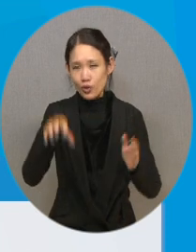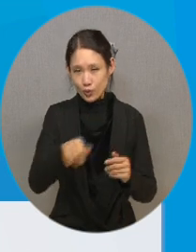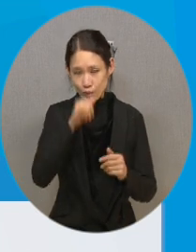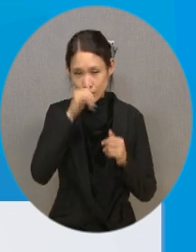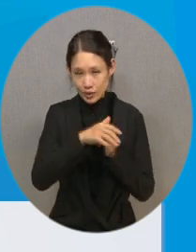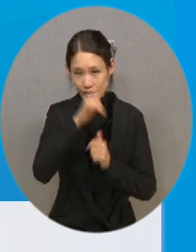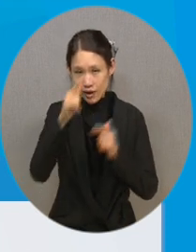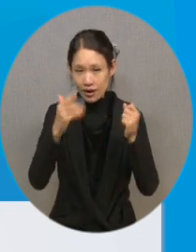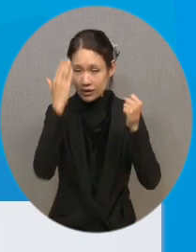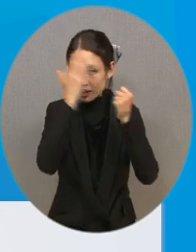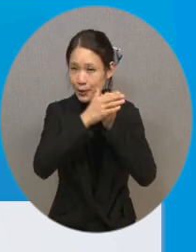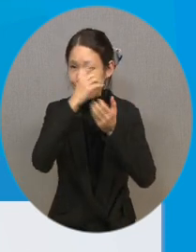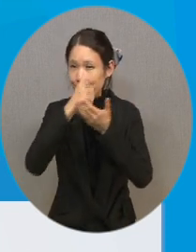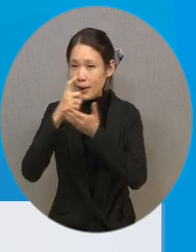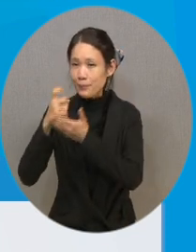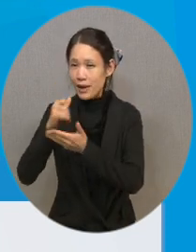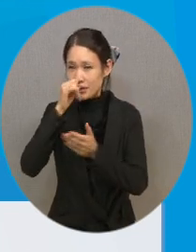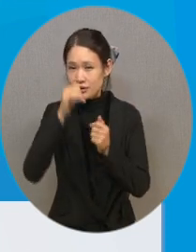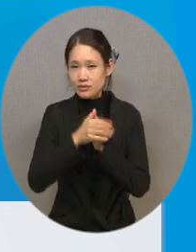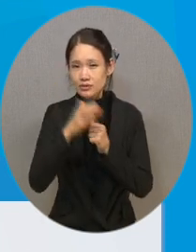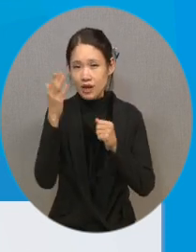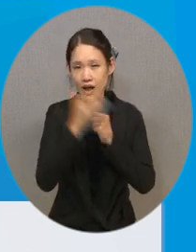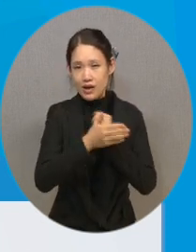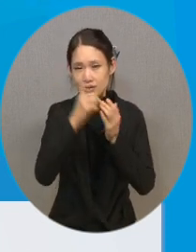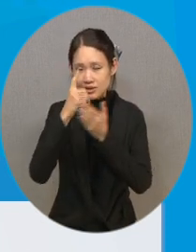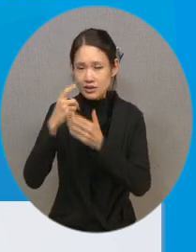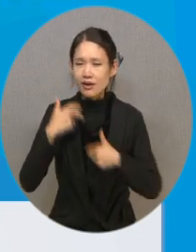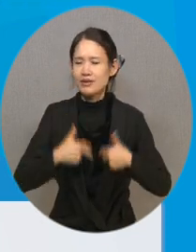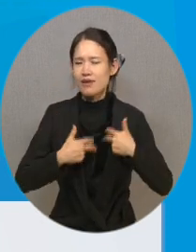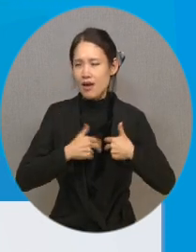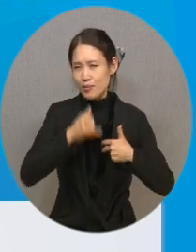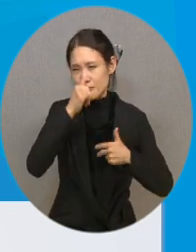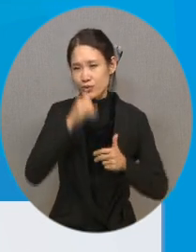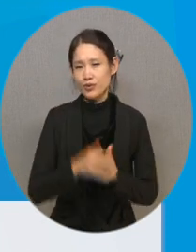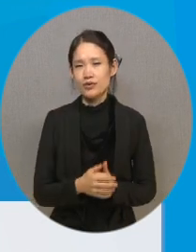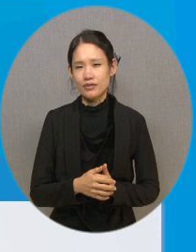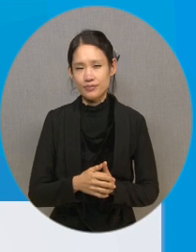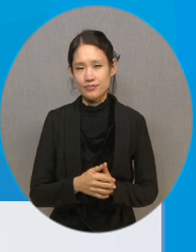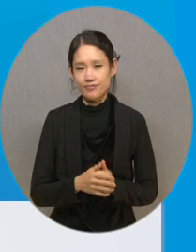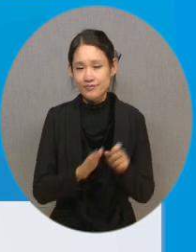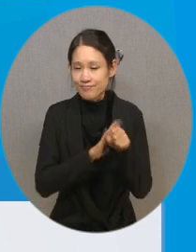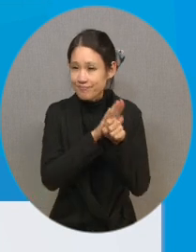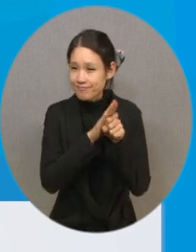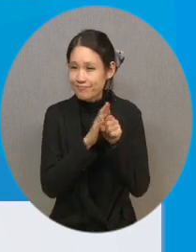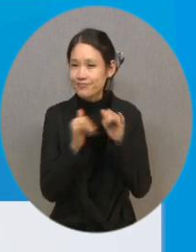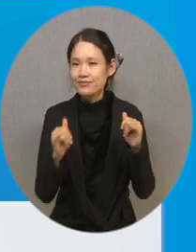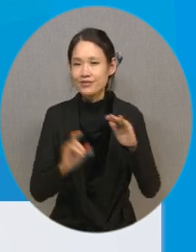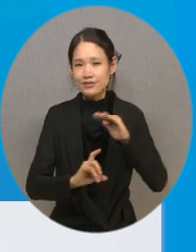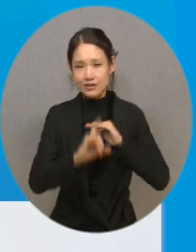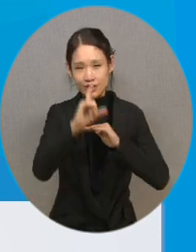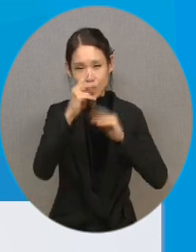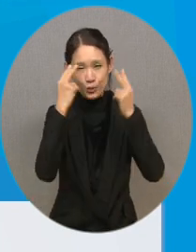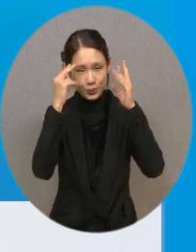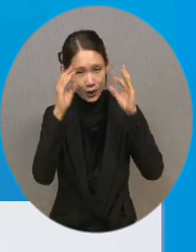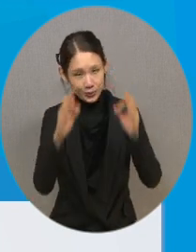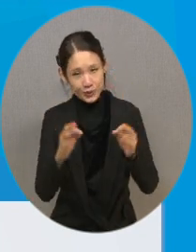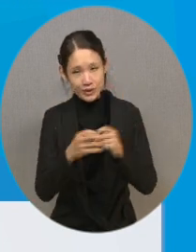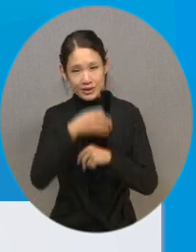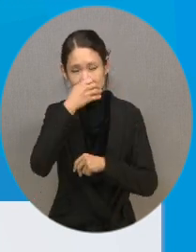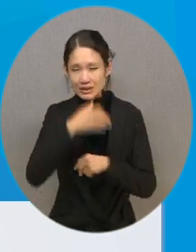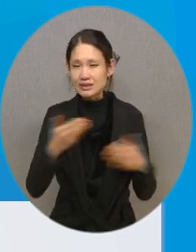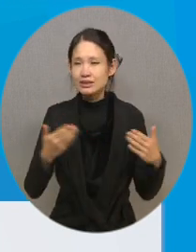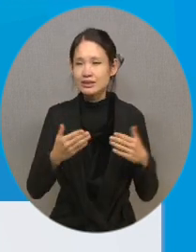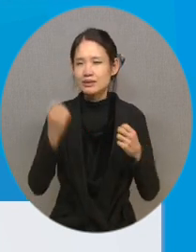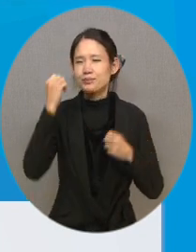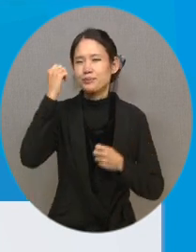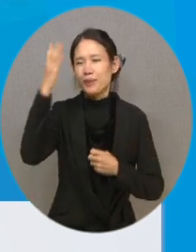다양한 포토존도 위치해 있어서 사진 찍는 재미도 즐길 수 있는데요. 사랑하는 사람들과 해를 바라보면서 힘든